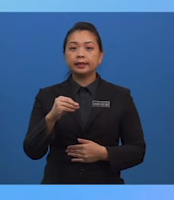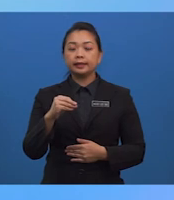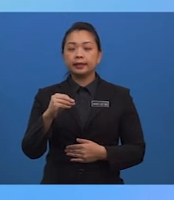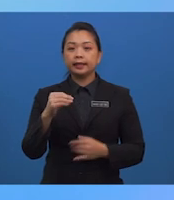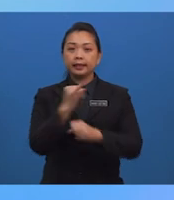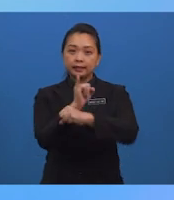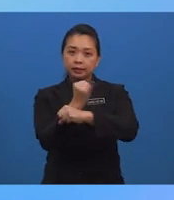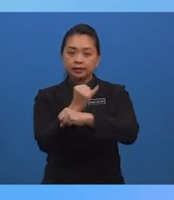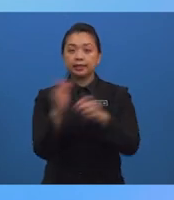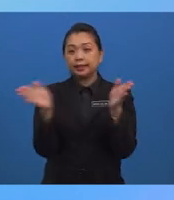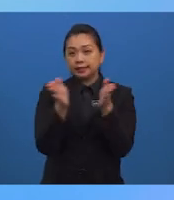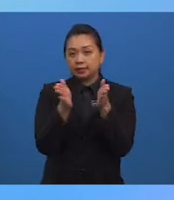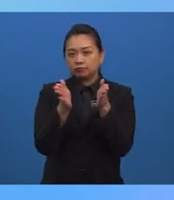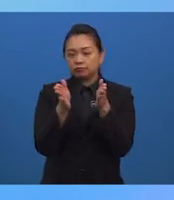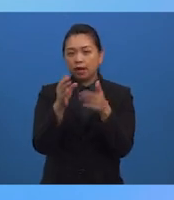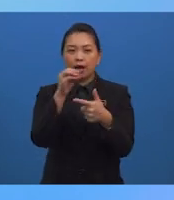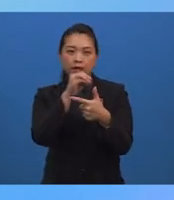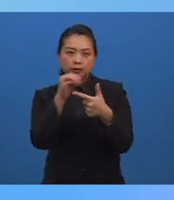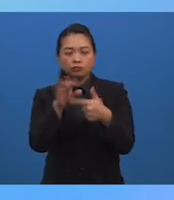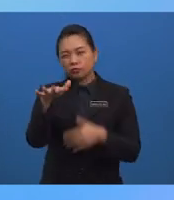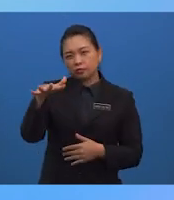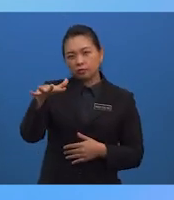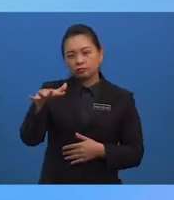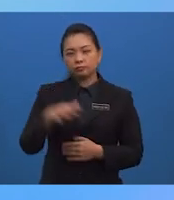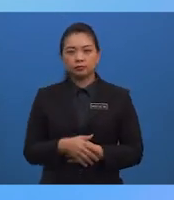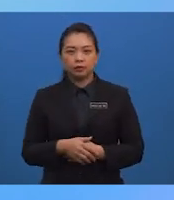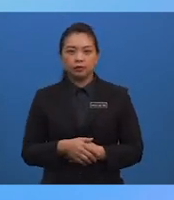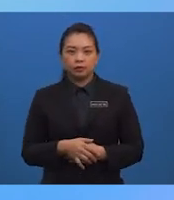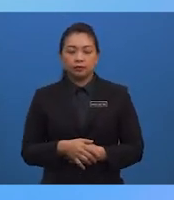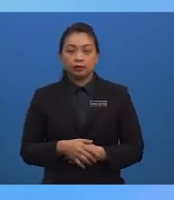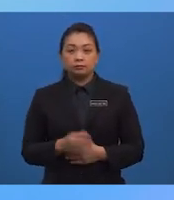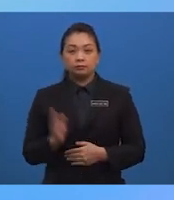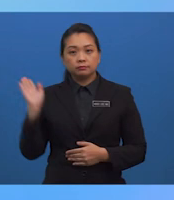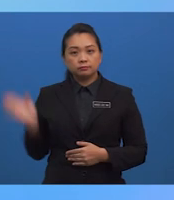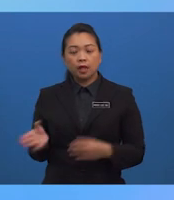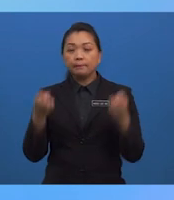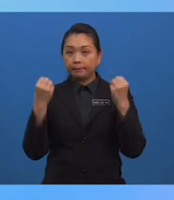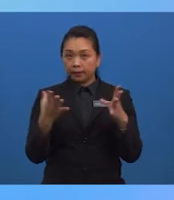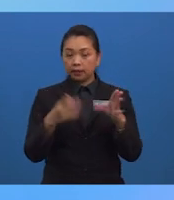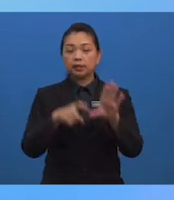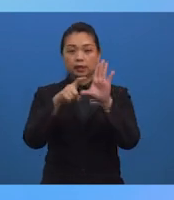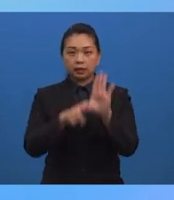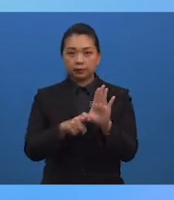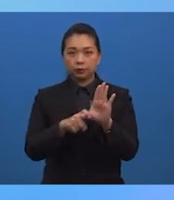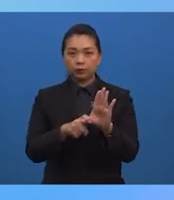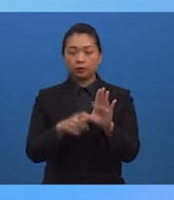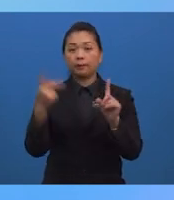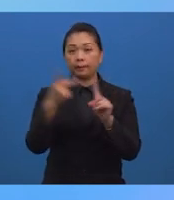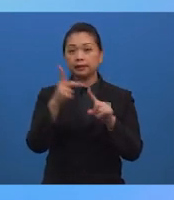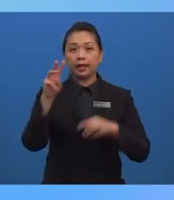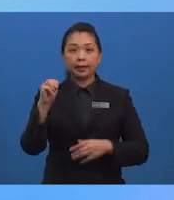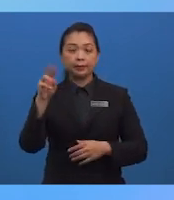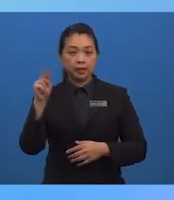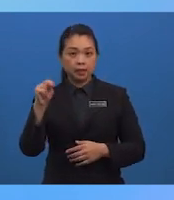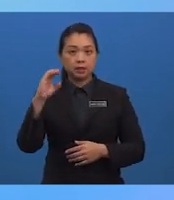dan sederhana ataupun IKS. IKS banyak bergantung kepada multinational company ataupun MNC